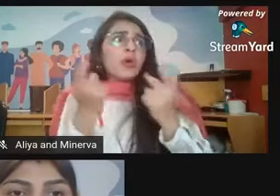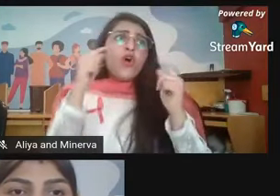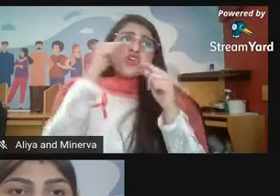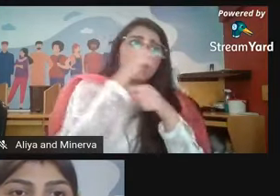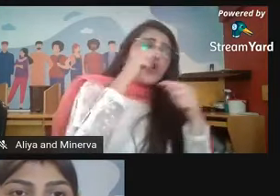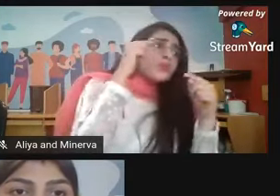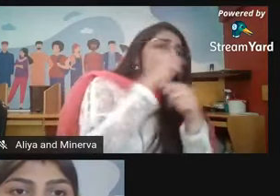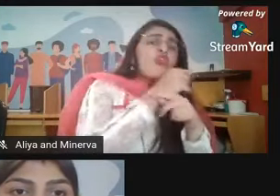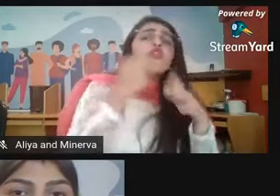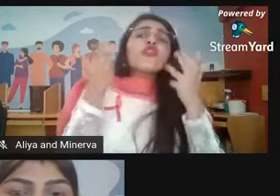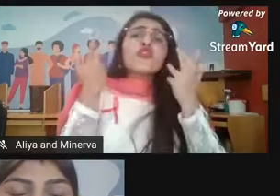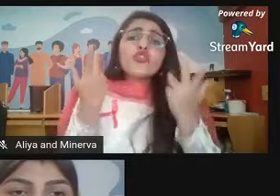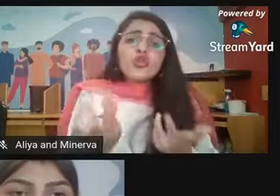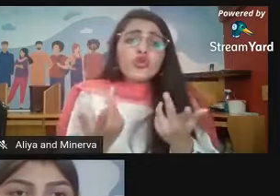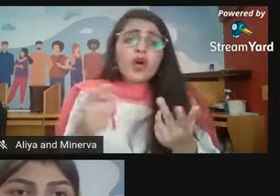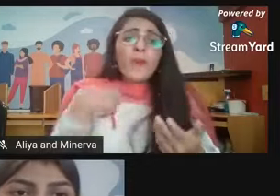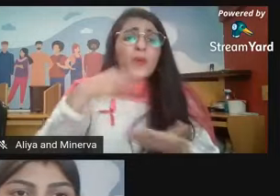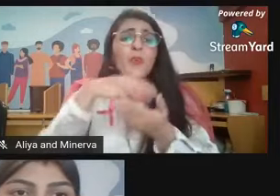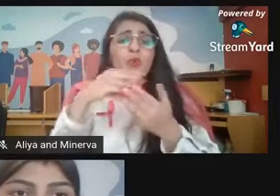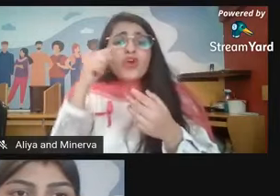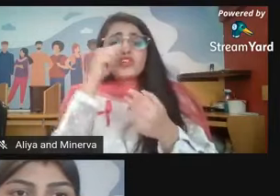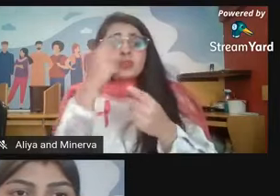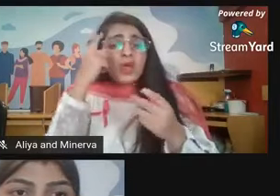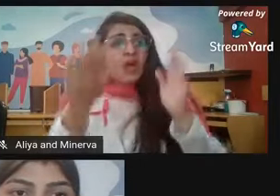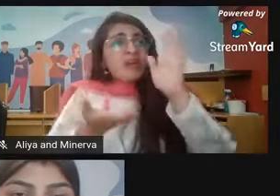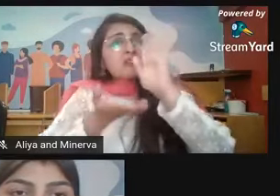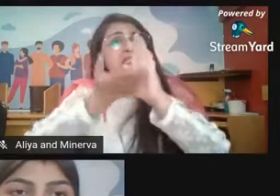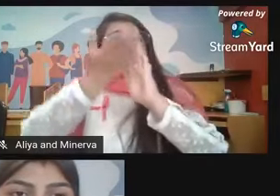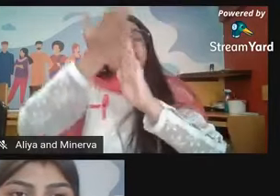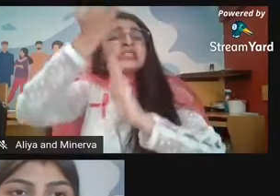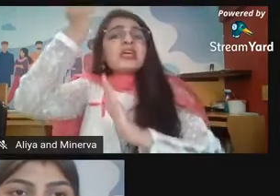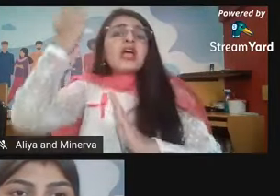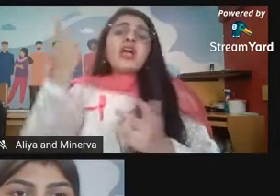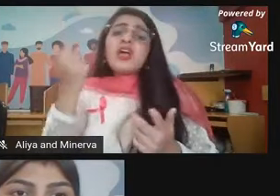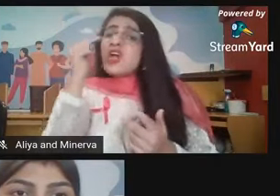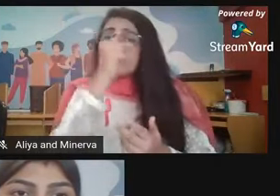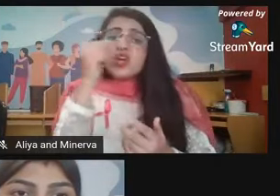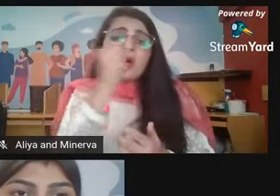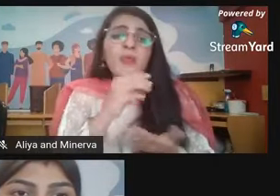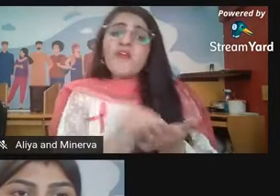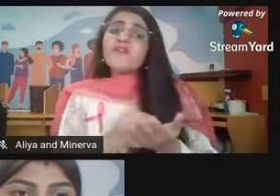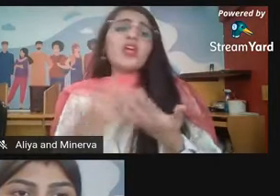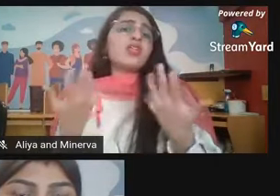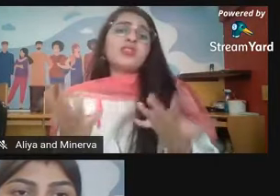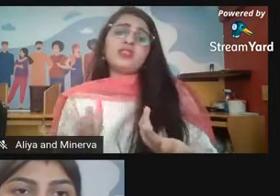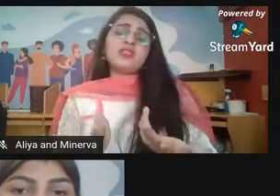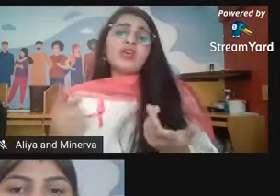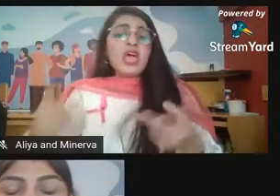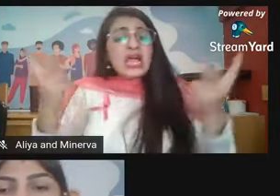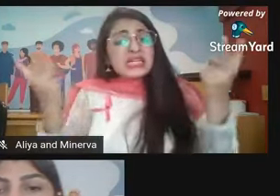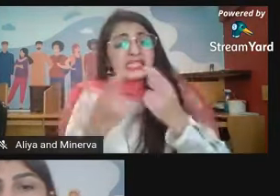कि हमारी कंट्री में इतनी ज्यादा शरह बढ़ती जा रही है इस डिजीज की. इट्स जस्ट लाइक एनी अदर पार्ट ऑफ द बॉडी.